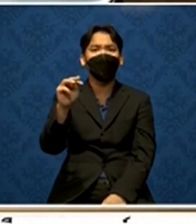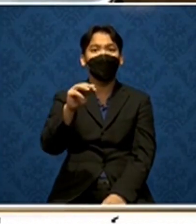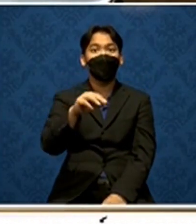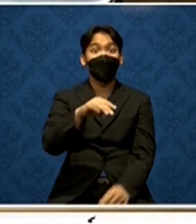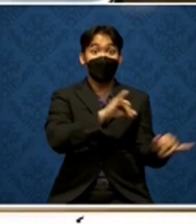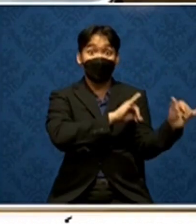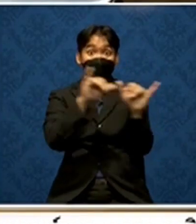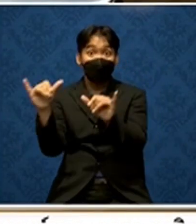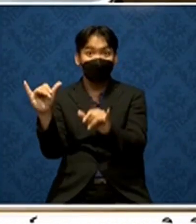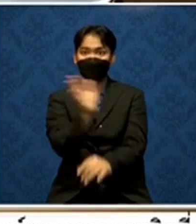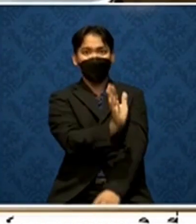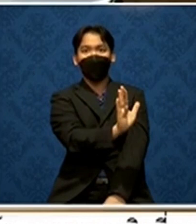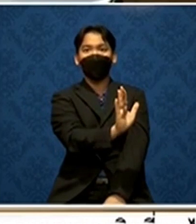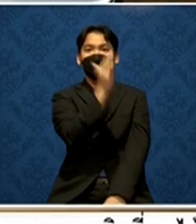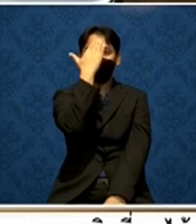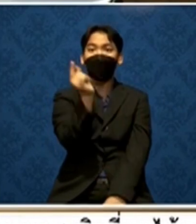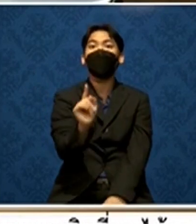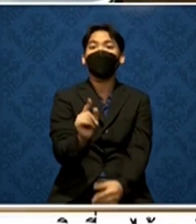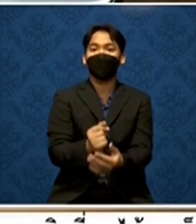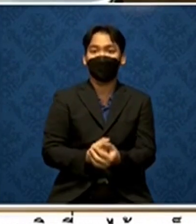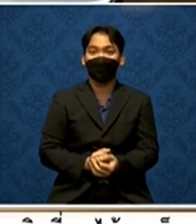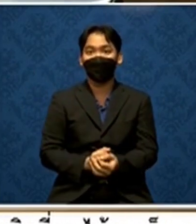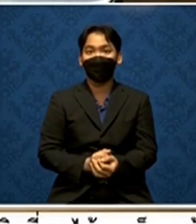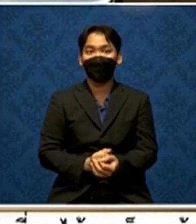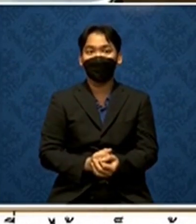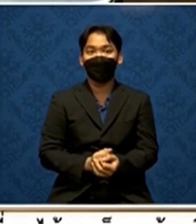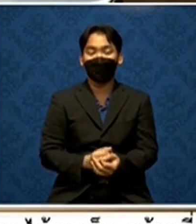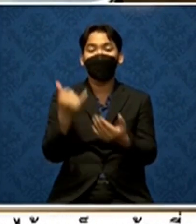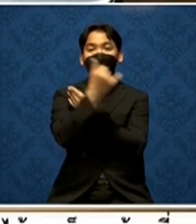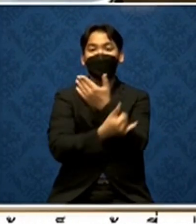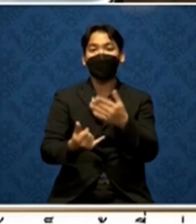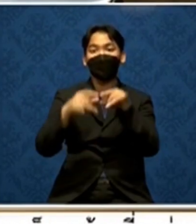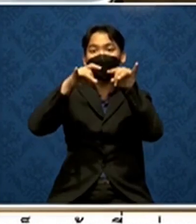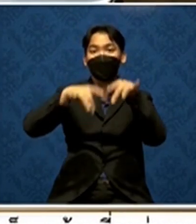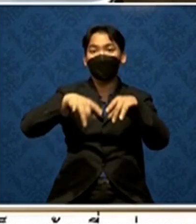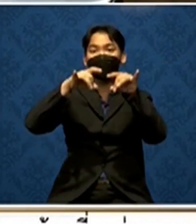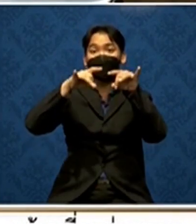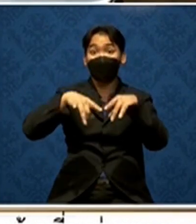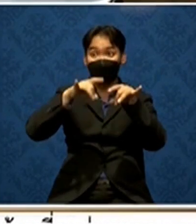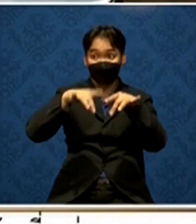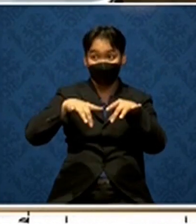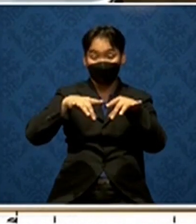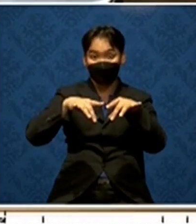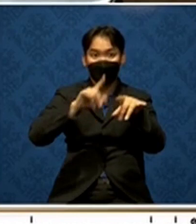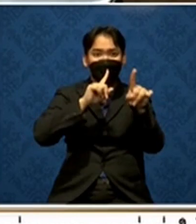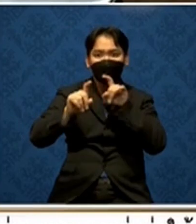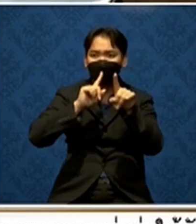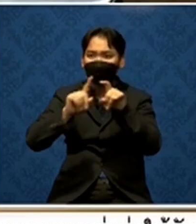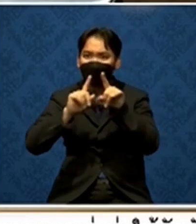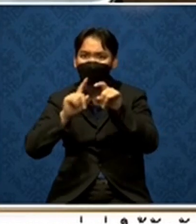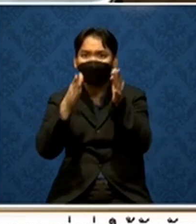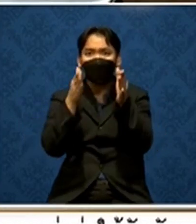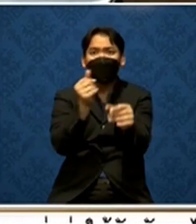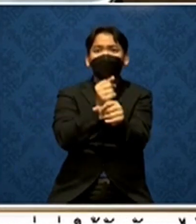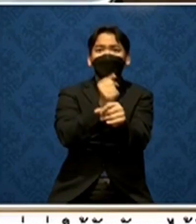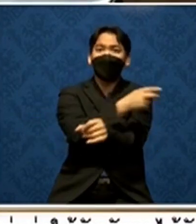ศครับ Deakin University ประเทศออสเตรเลียสำรวจความคิดเห็นของบุคลากรทางการแพ